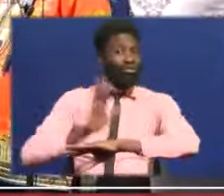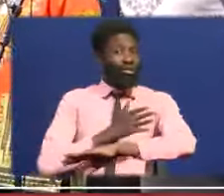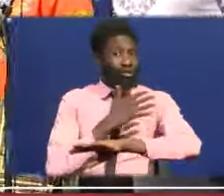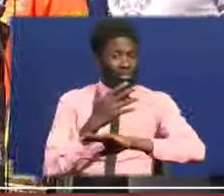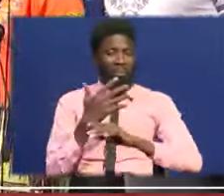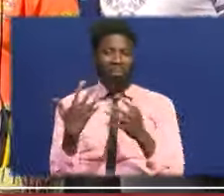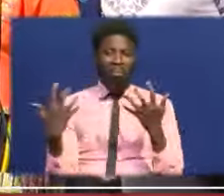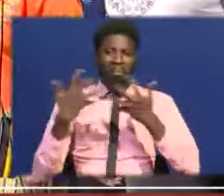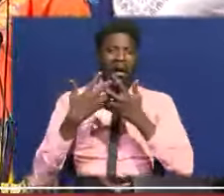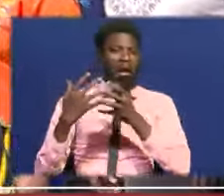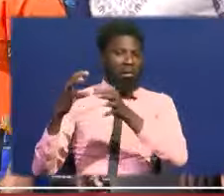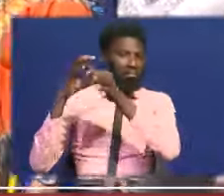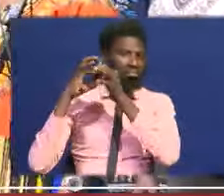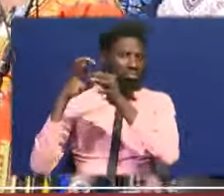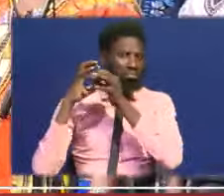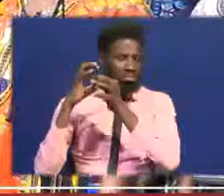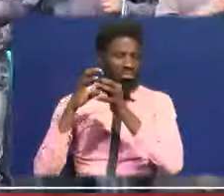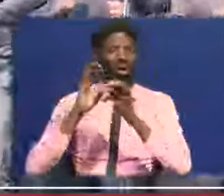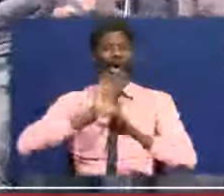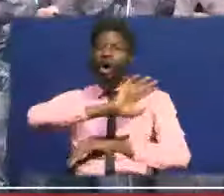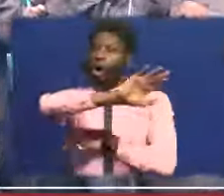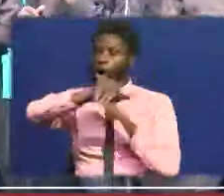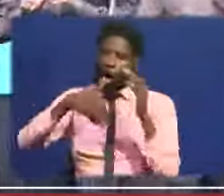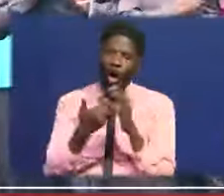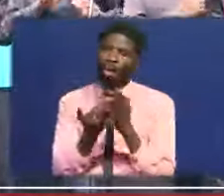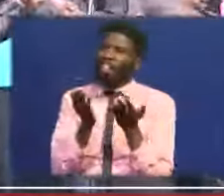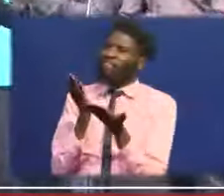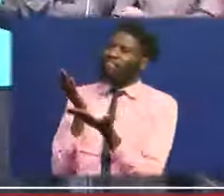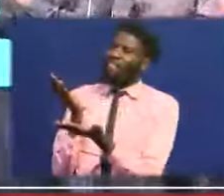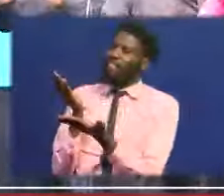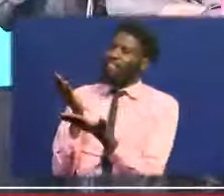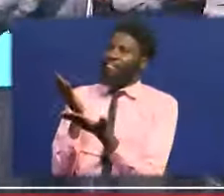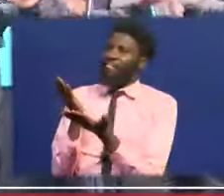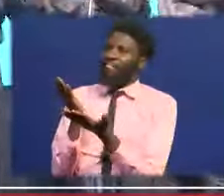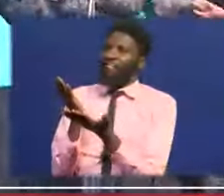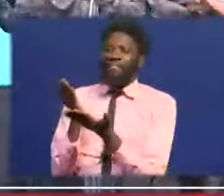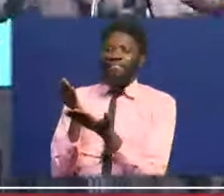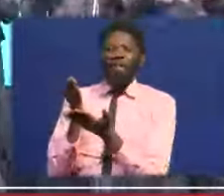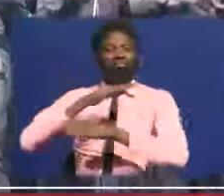na mila, vyote vilihanikiza jukwaa hili.